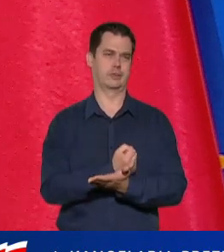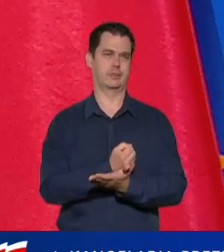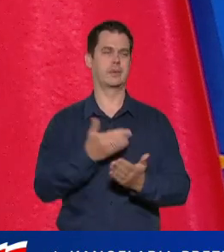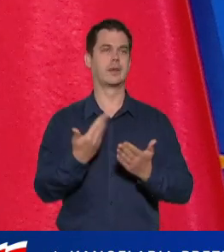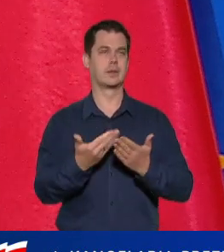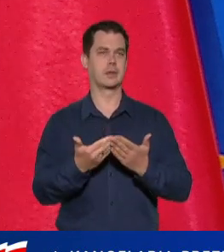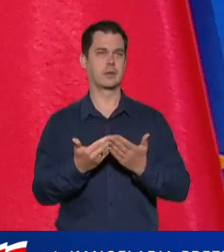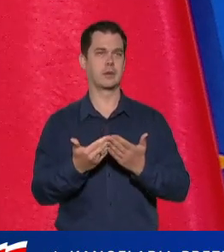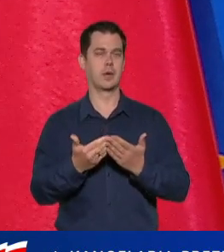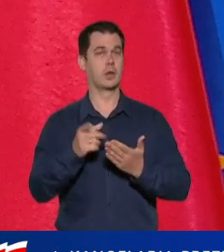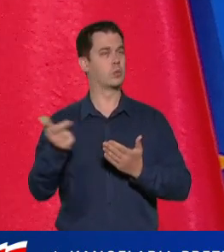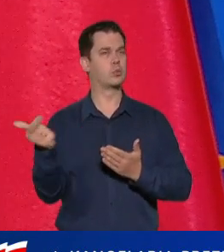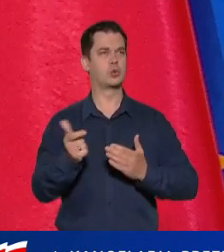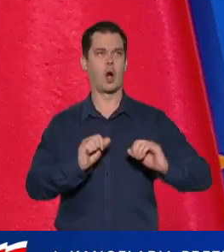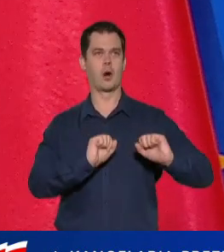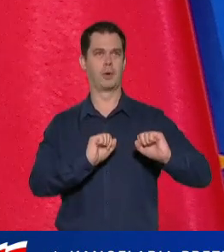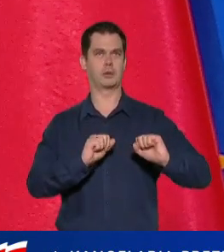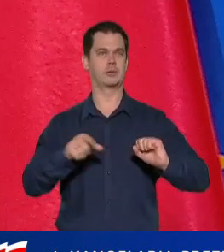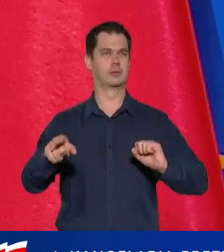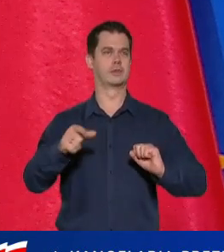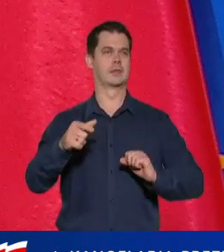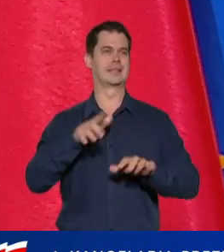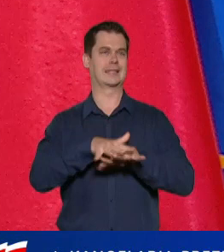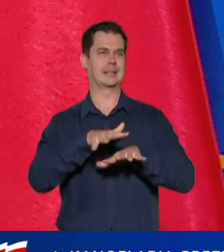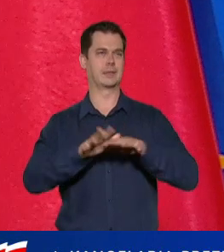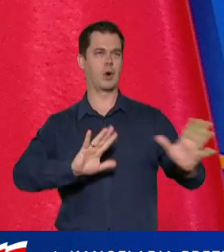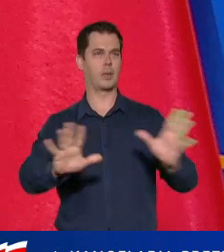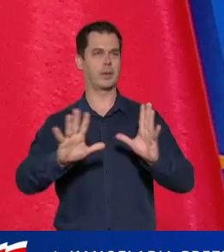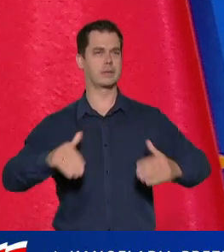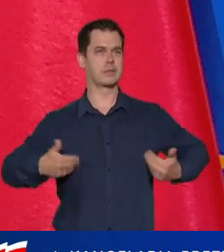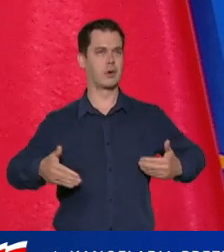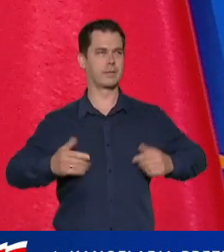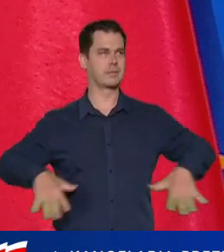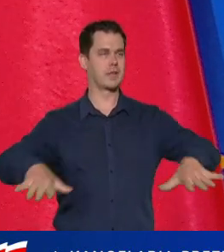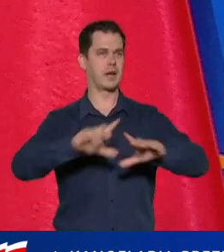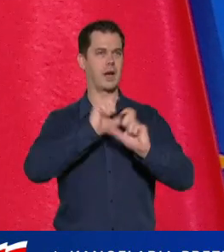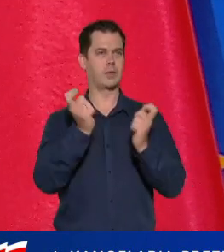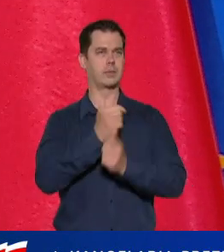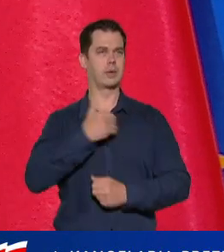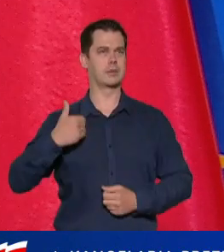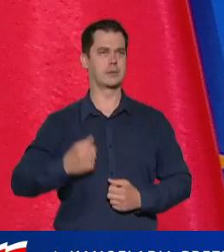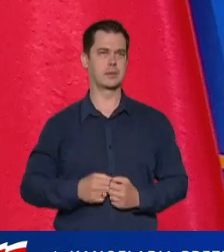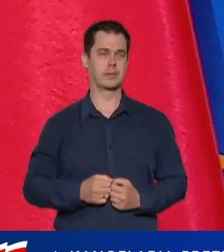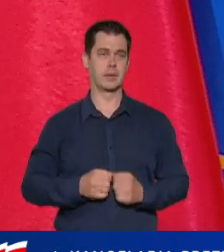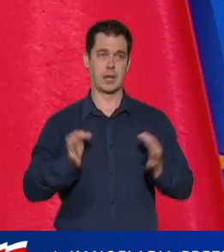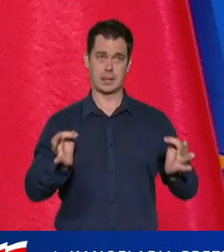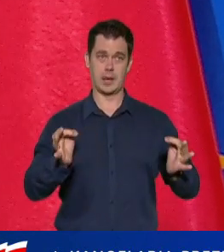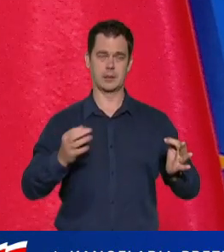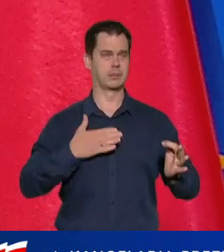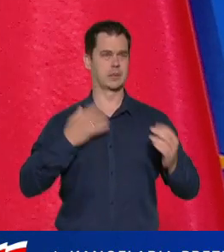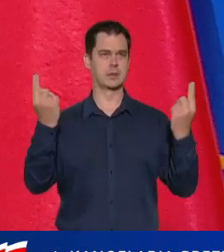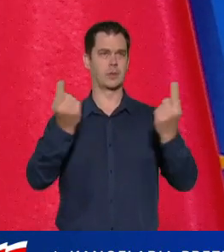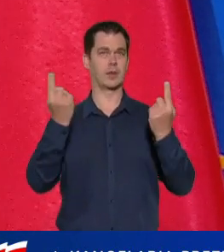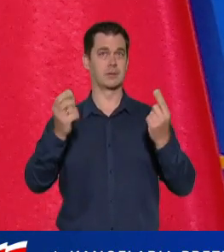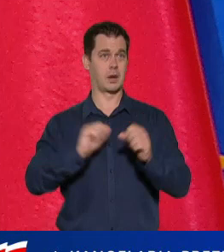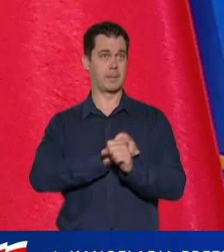to, żeby obronić wydolność naszego systemu opieki zdrowotnej. Jesteśmy w sytuacji, kiedy